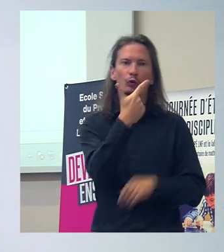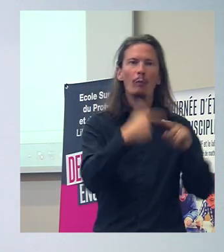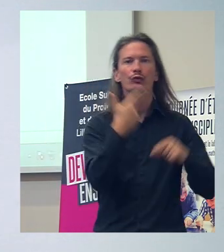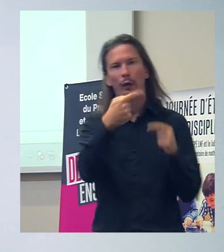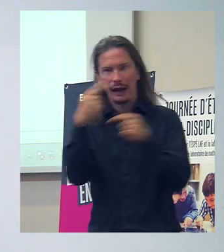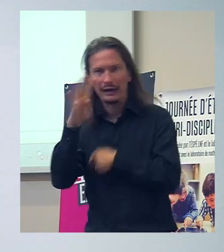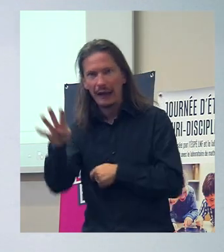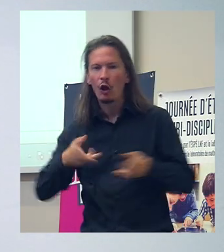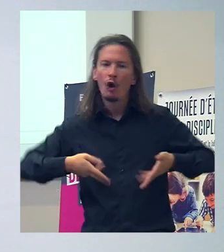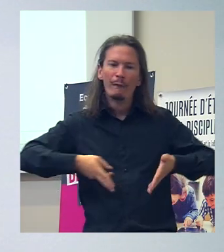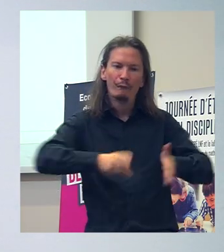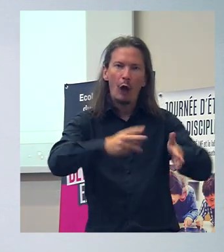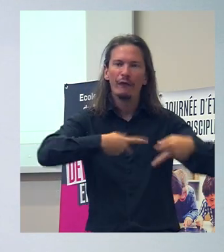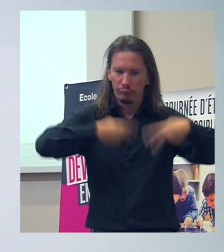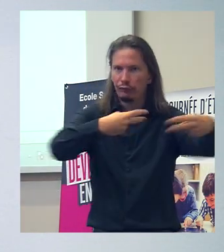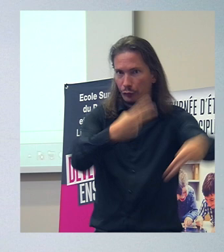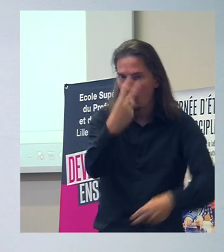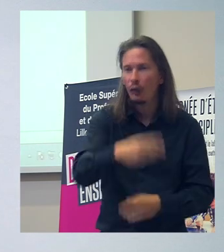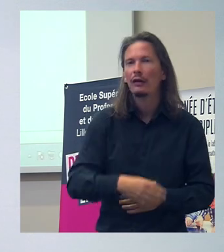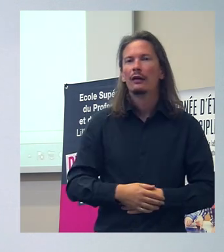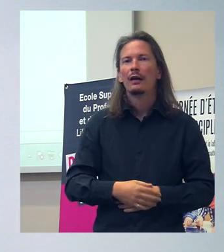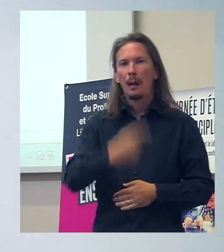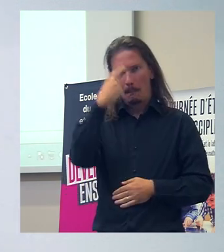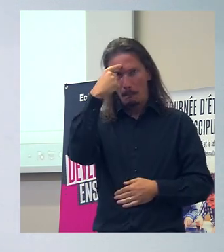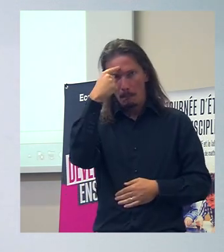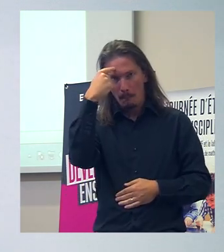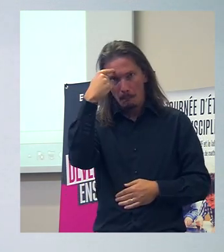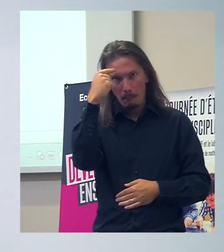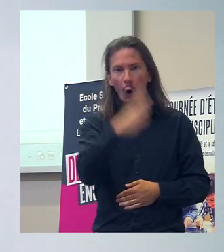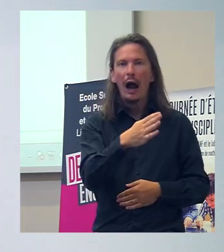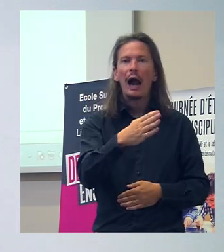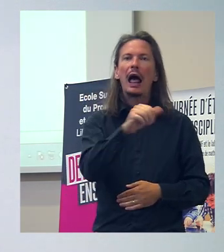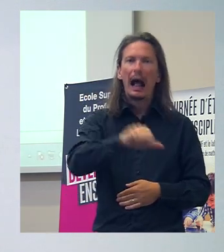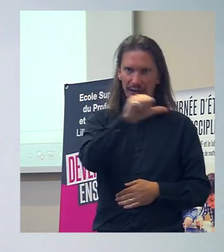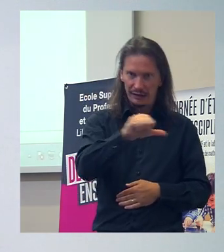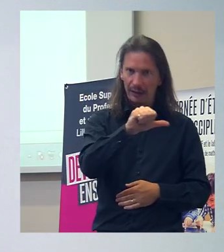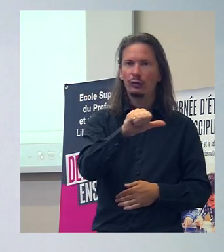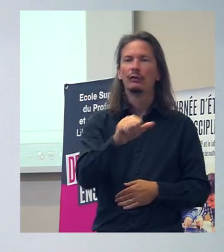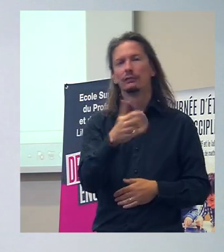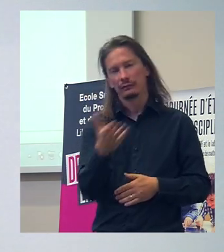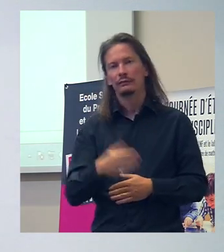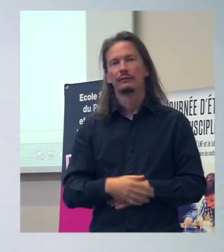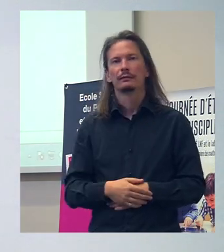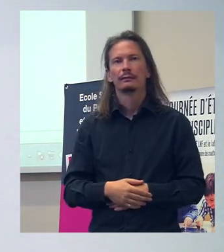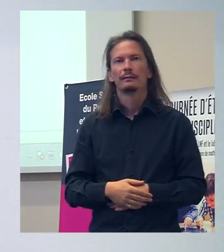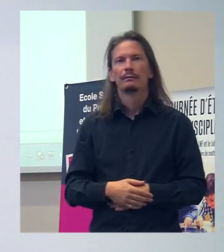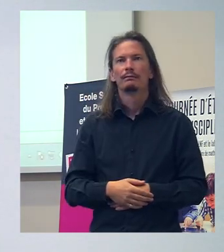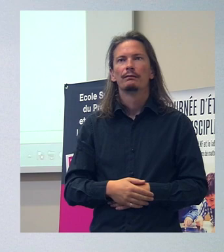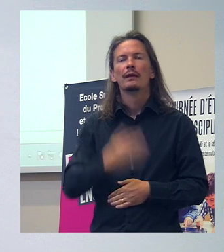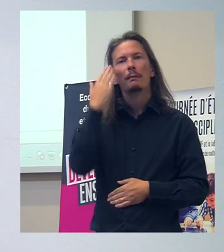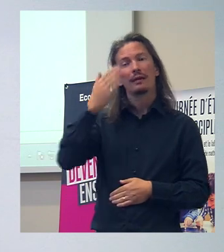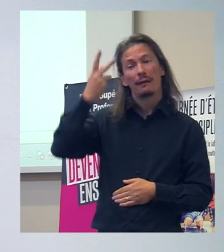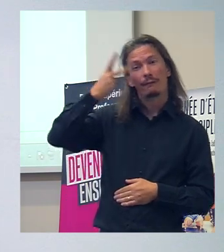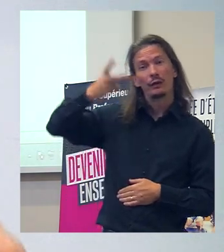2 + 2 = 4, ce fleuve se divise en deux. La morale d'Aristote est eudémoniste. Donc quand on se place dans une perspective philosophique